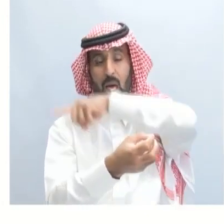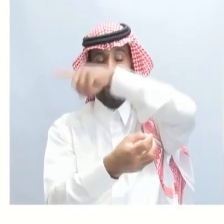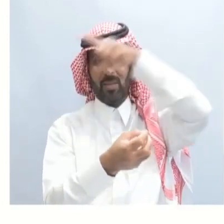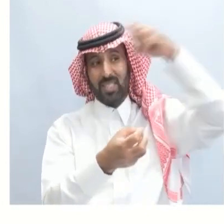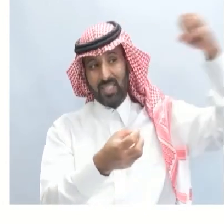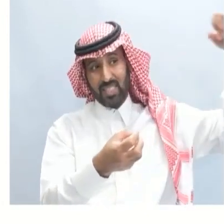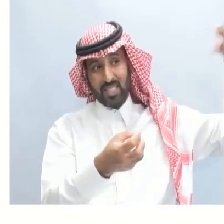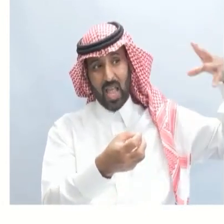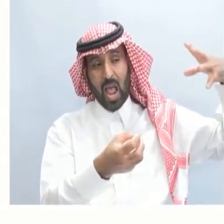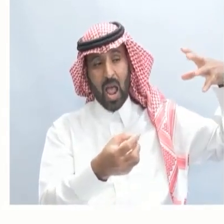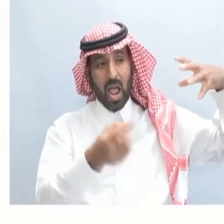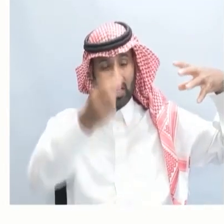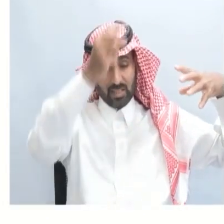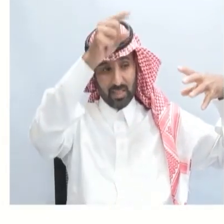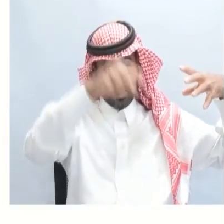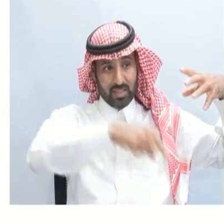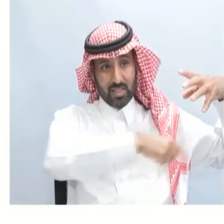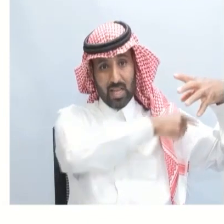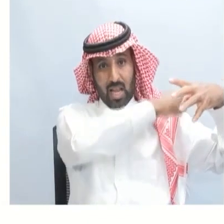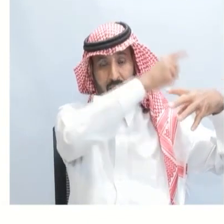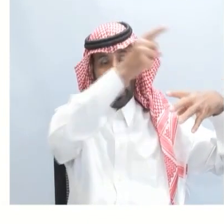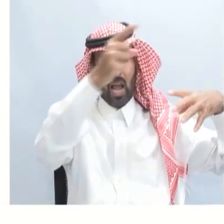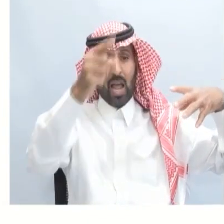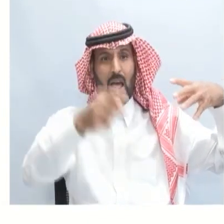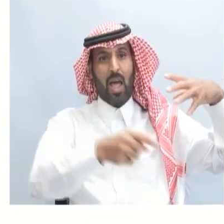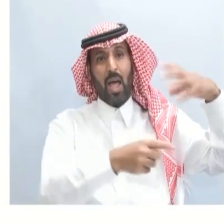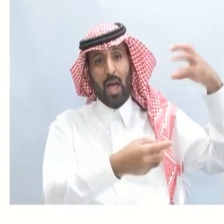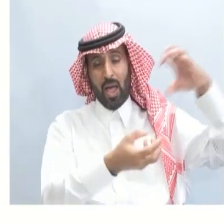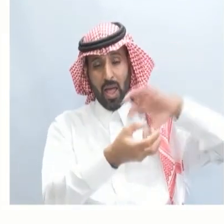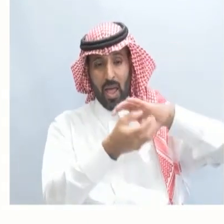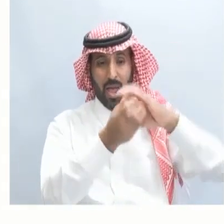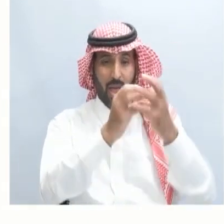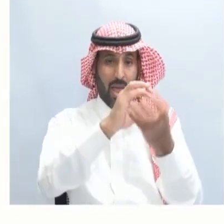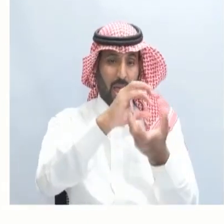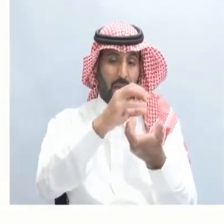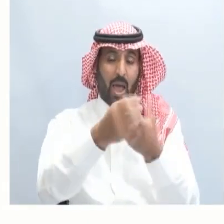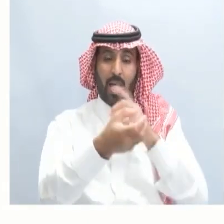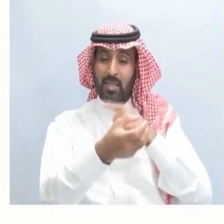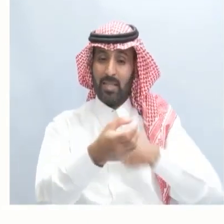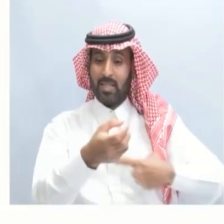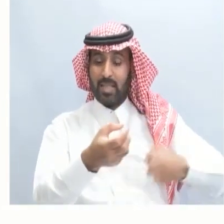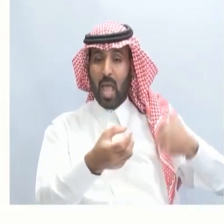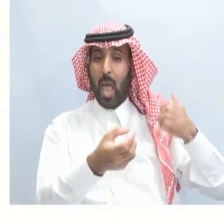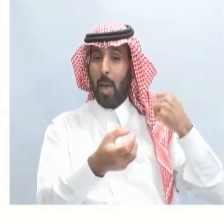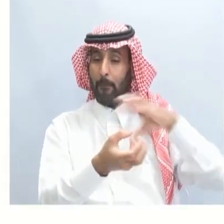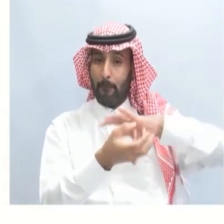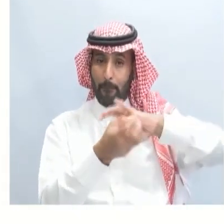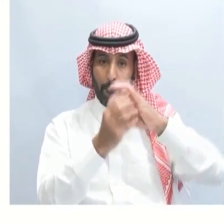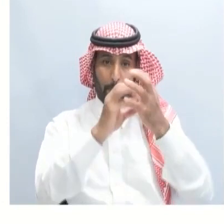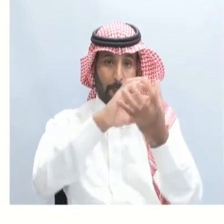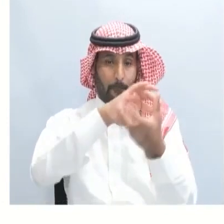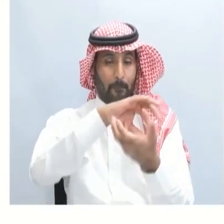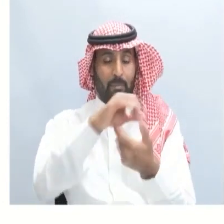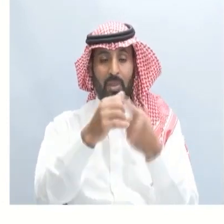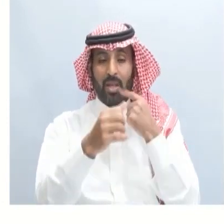الشمس كانني اعني ان حركه الارض حول نفسها تسمى بحركه ماذا احسنتم